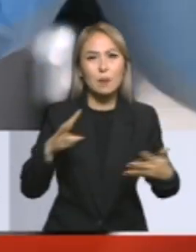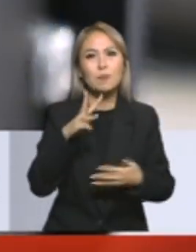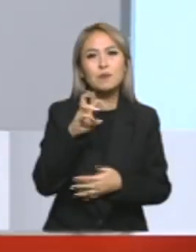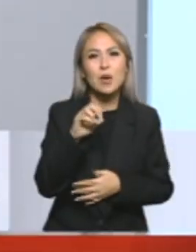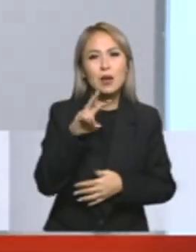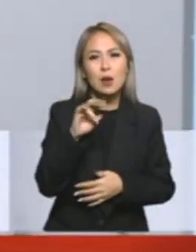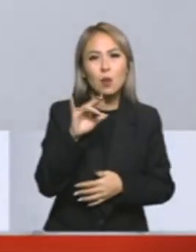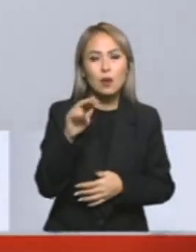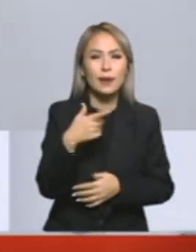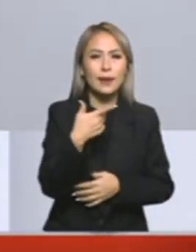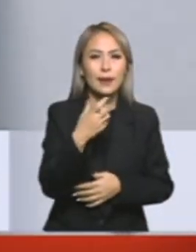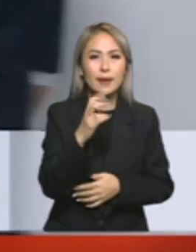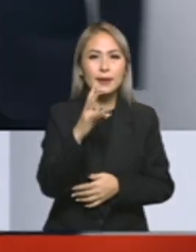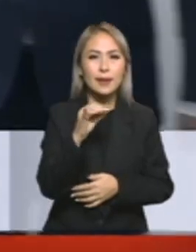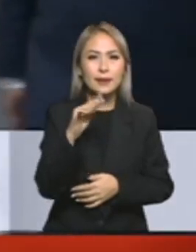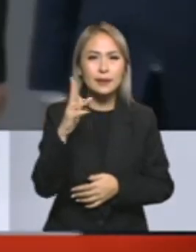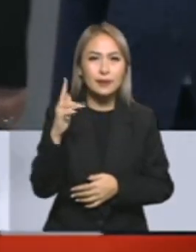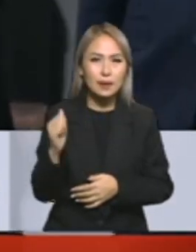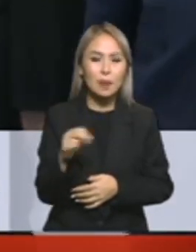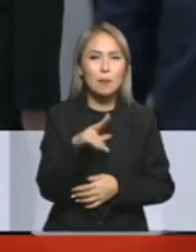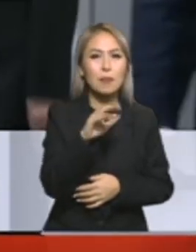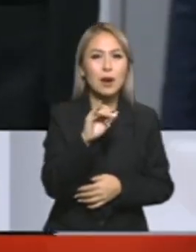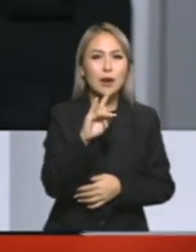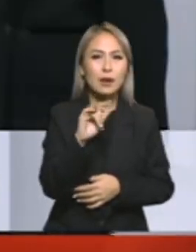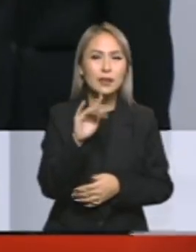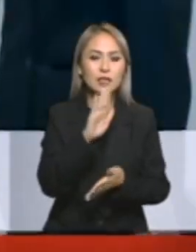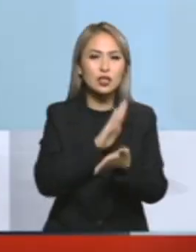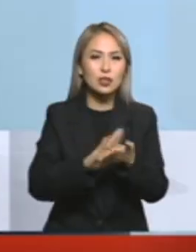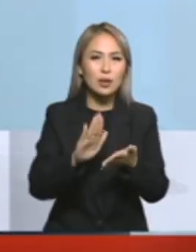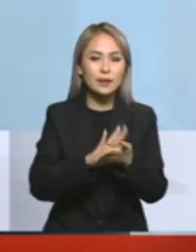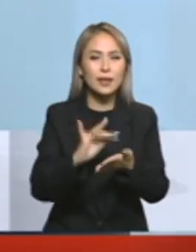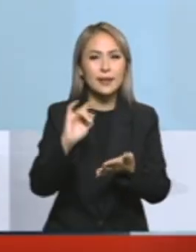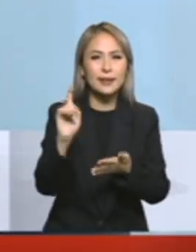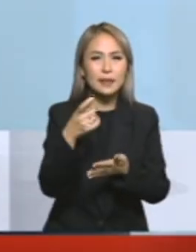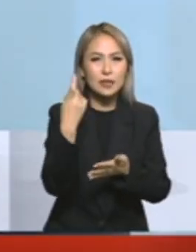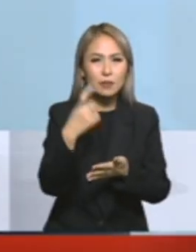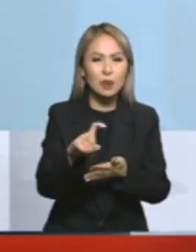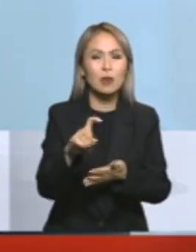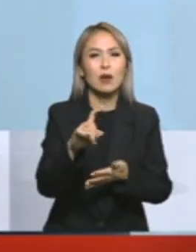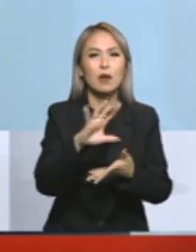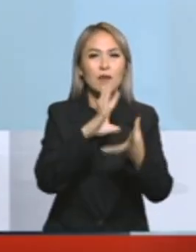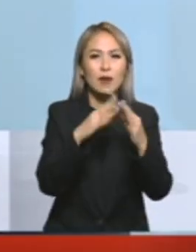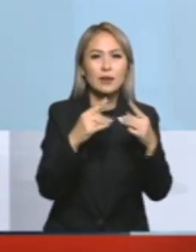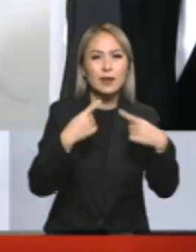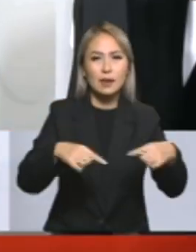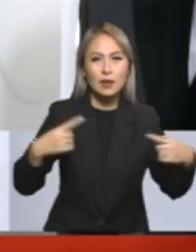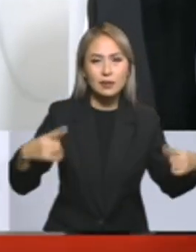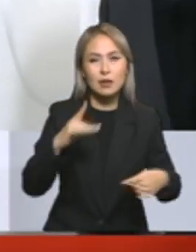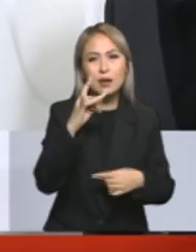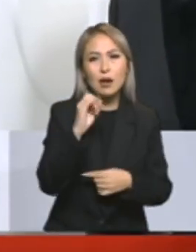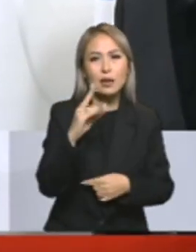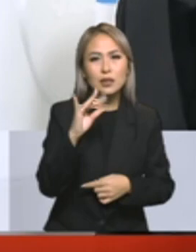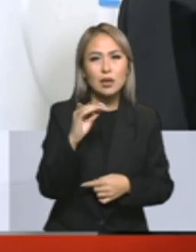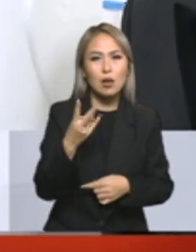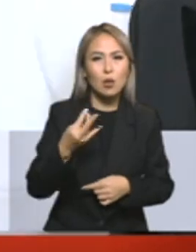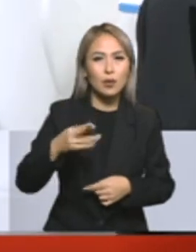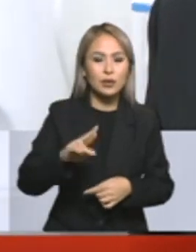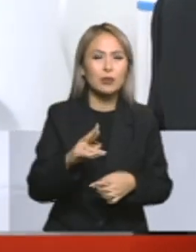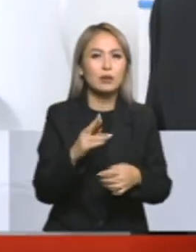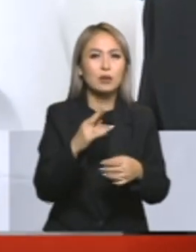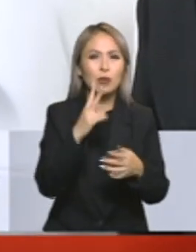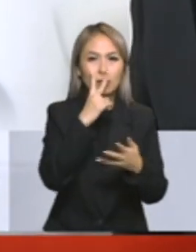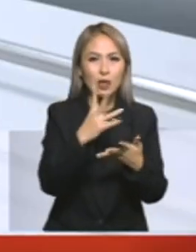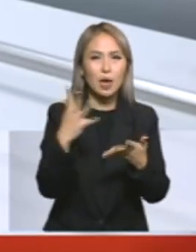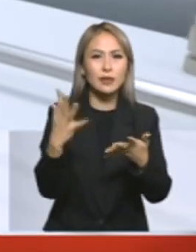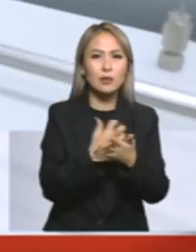молекуларлық, генетикалық, паразитологиялық пен санитариялық, химиялық және токсикологиялық әрі радиологиялық жағынан құрамын анықтауға